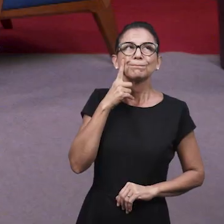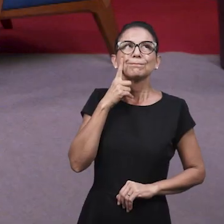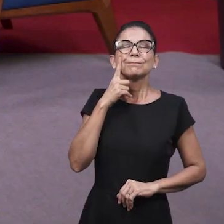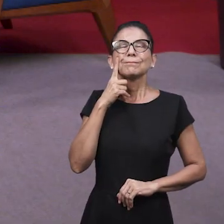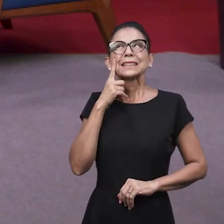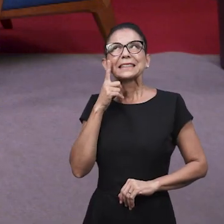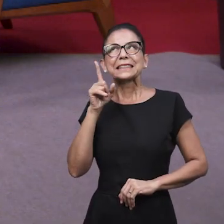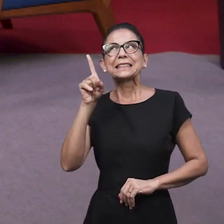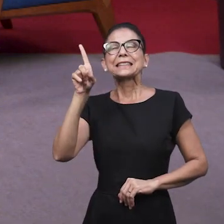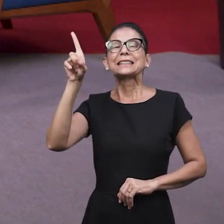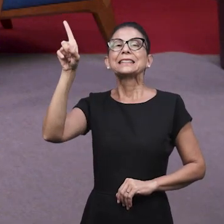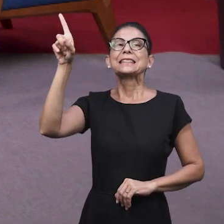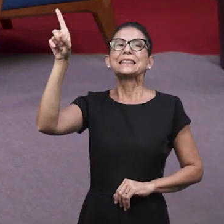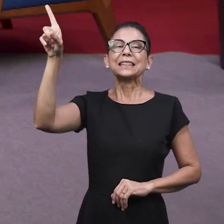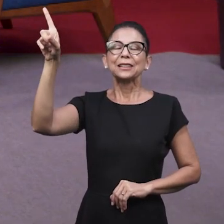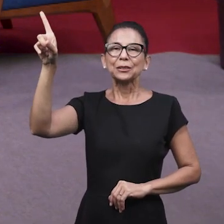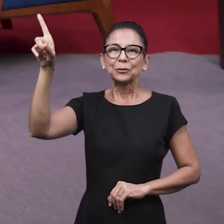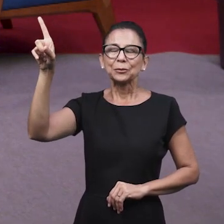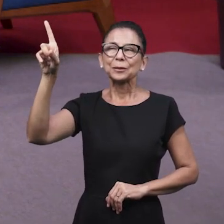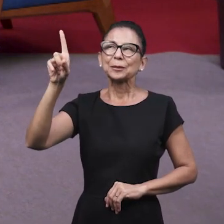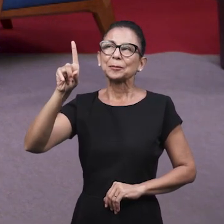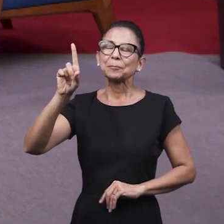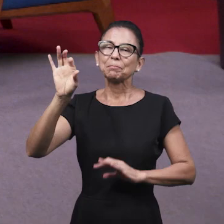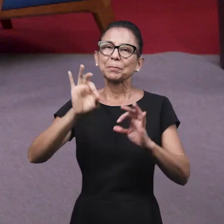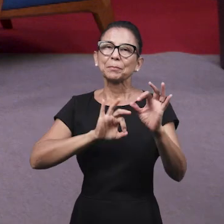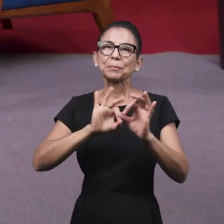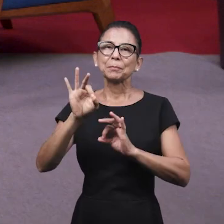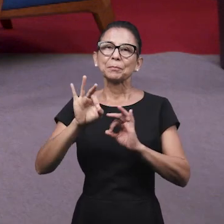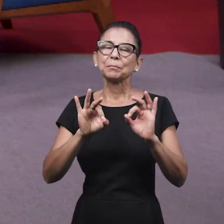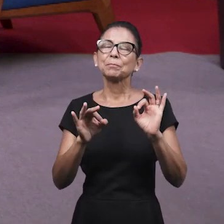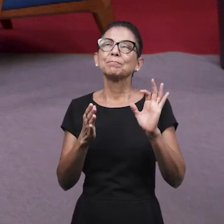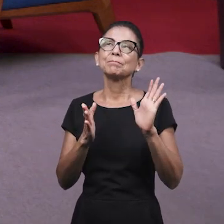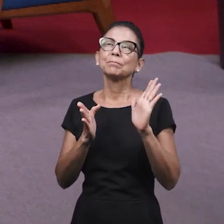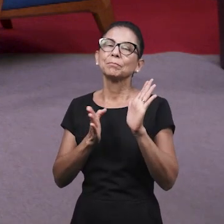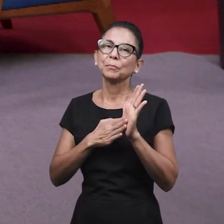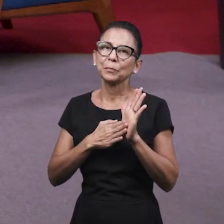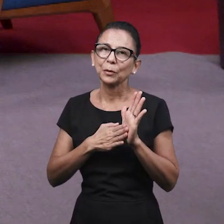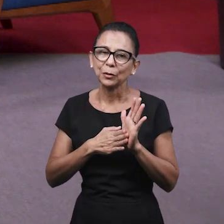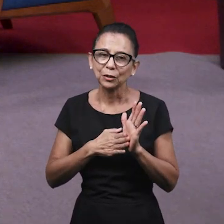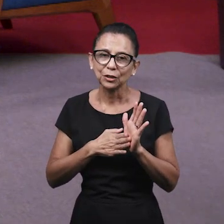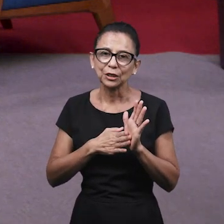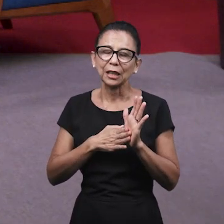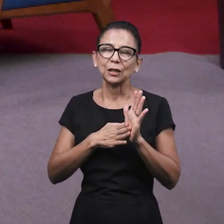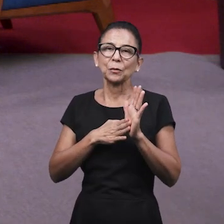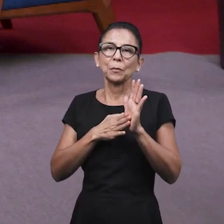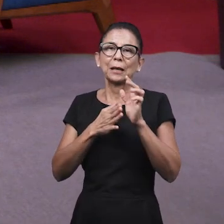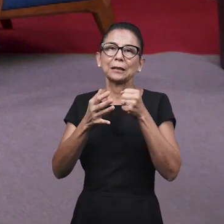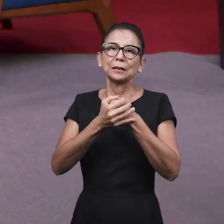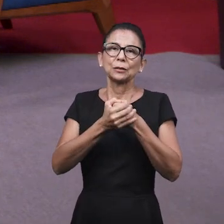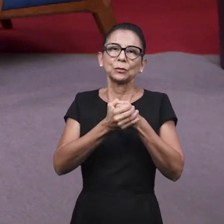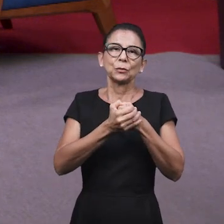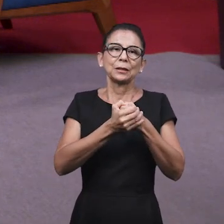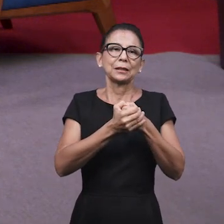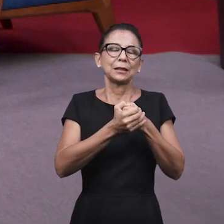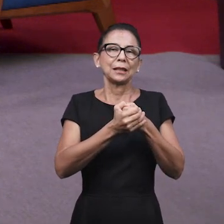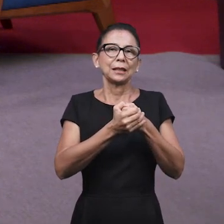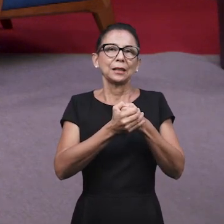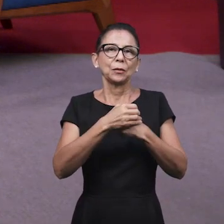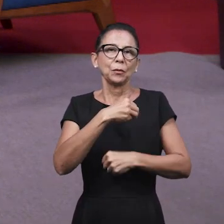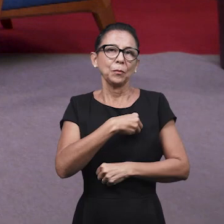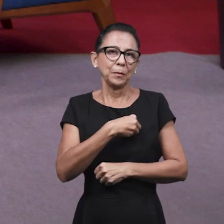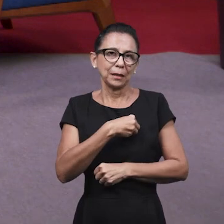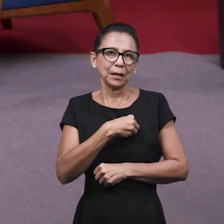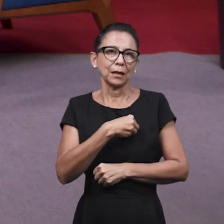comment Dieu pourrait donner une ressource afin que le péché soit caché? Des peaux